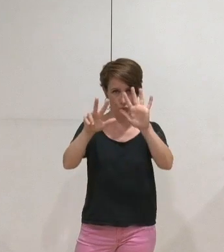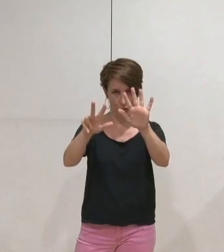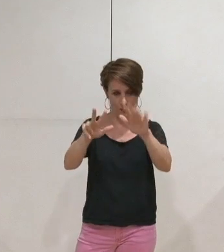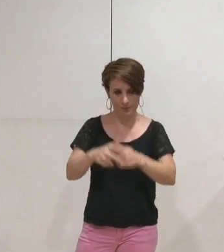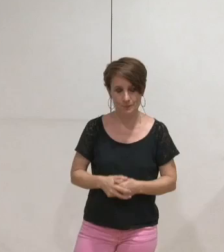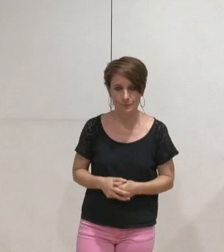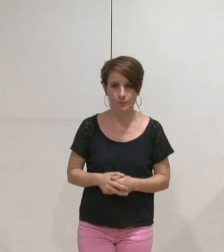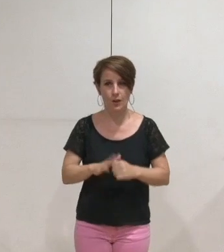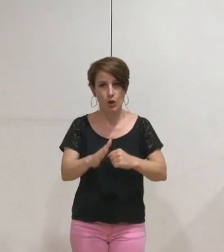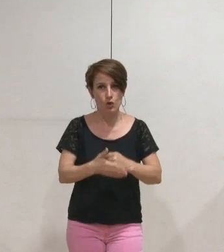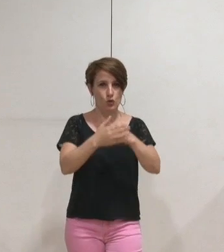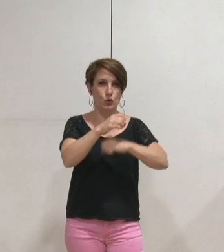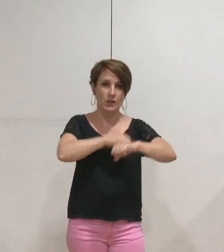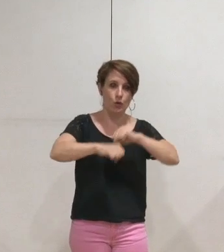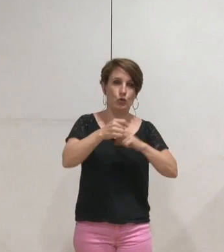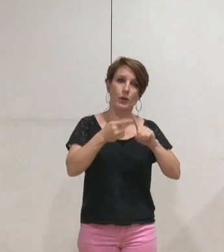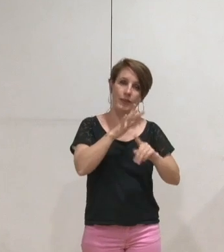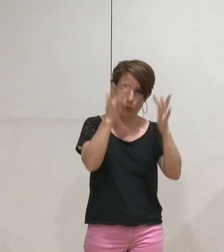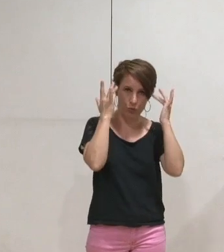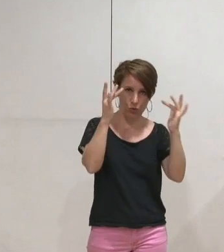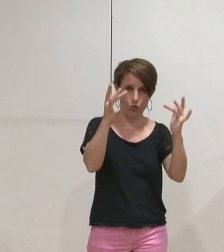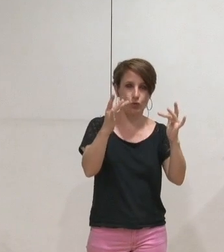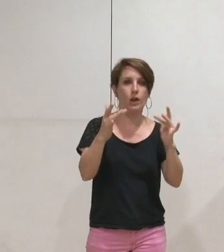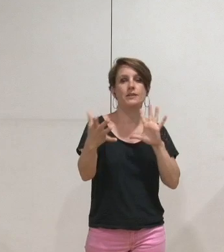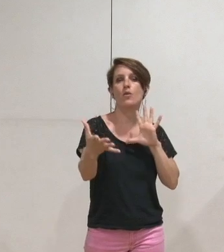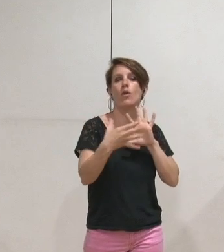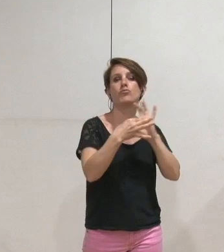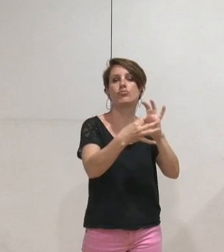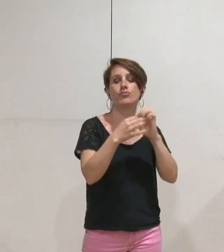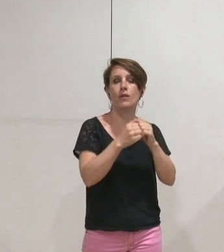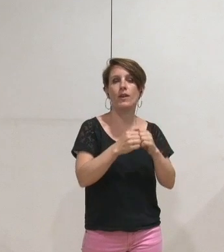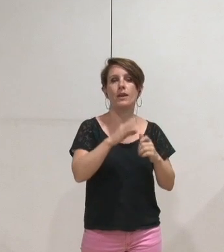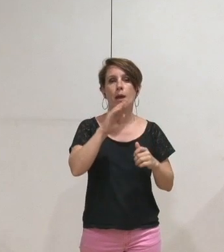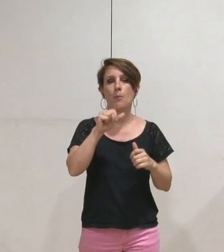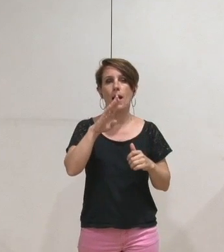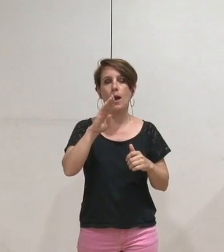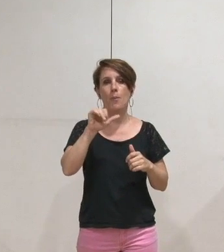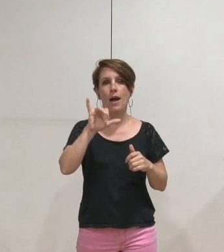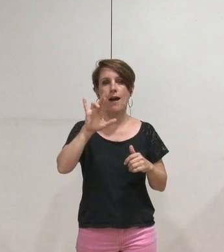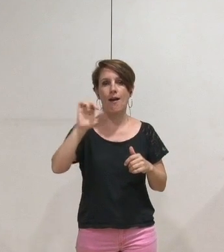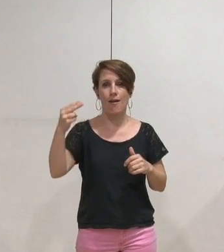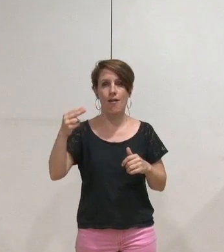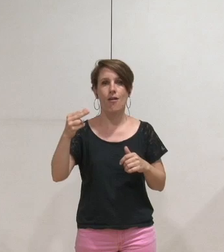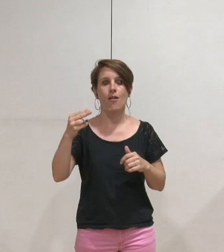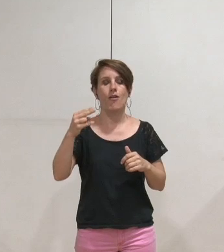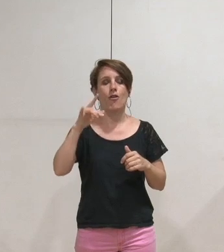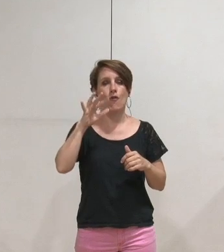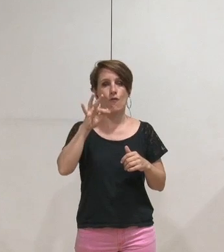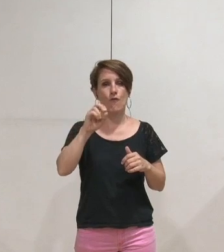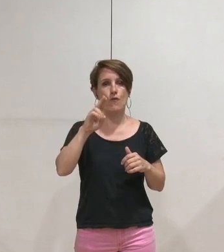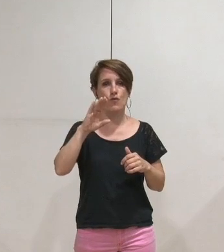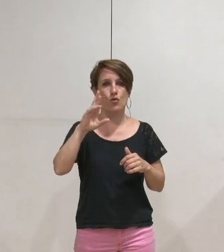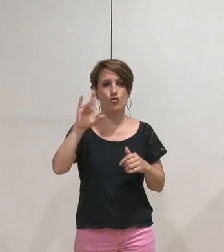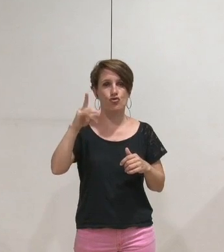soutien aux opérateurs du secteur culturel c'est la convention avec les barbaresin fourchu avec les musiques créatives du Sud et des conventions de mise à